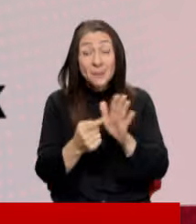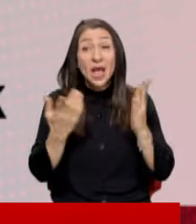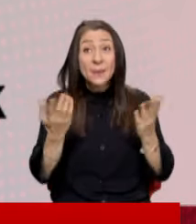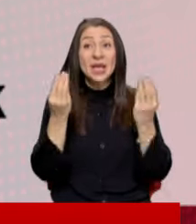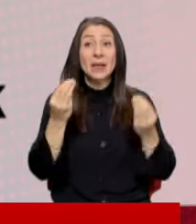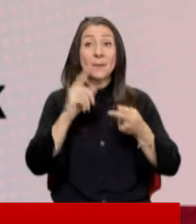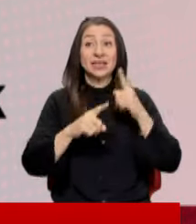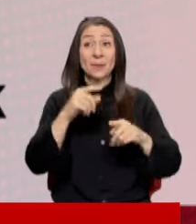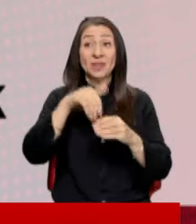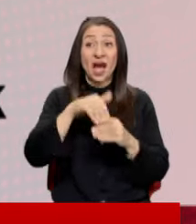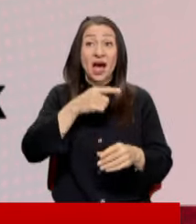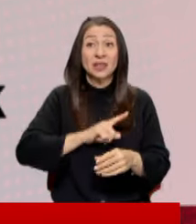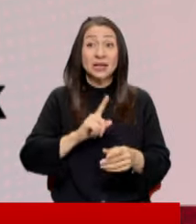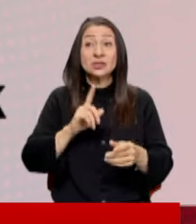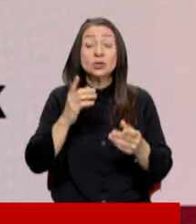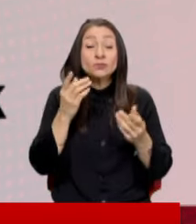diiktiraf